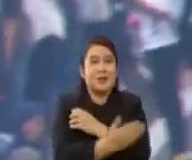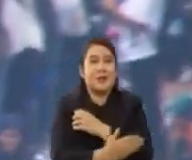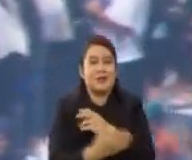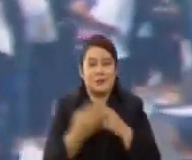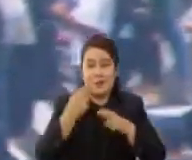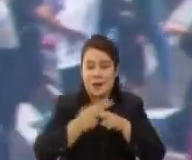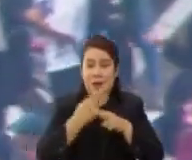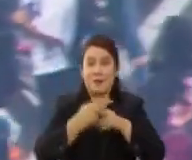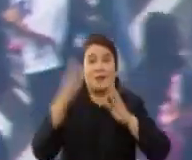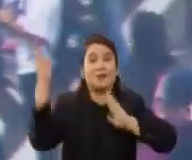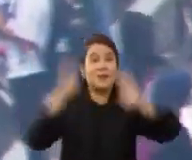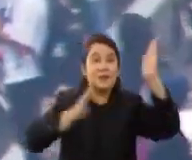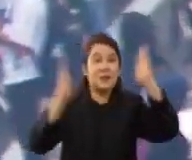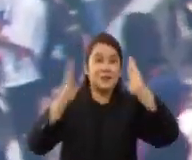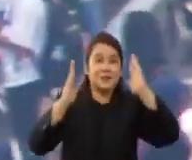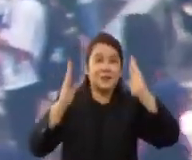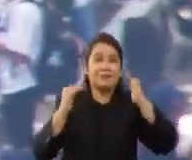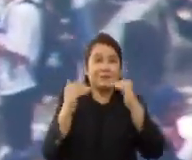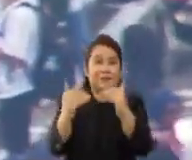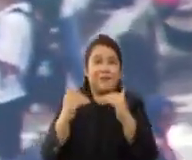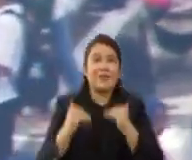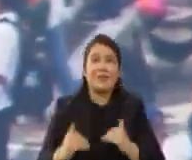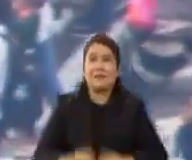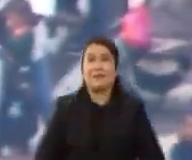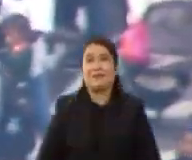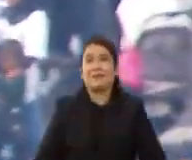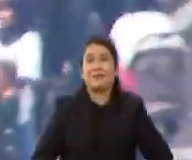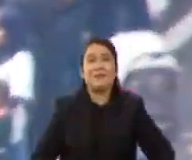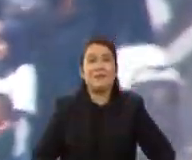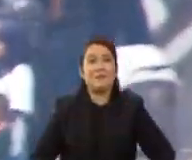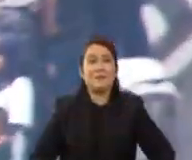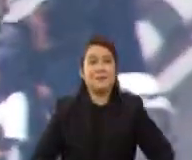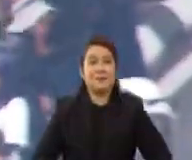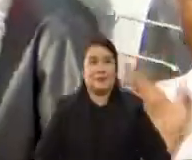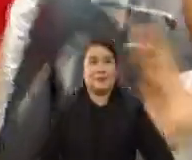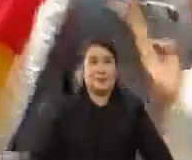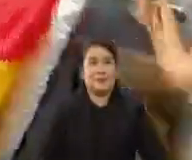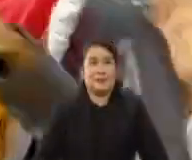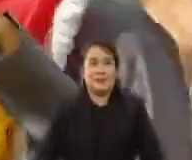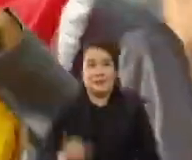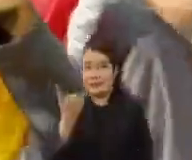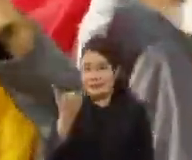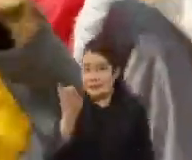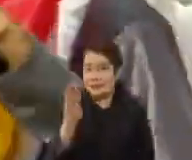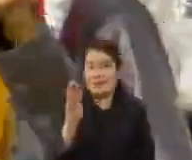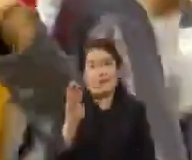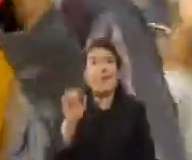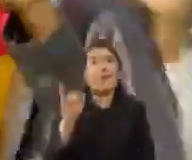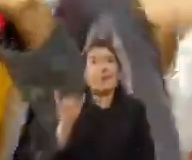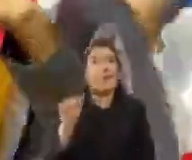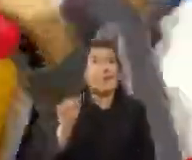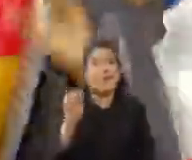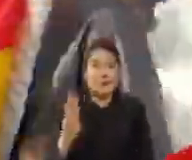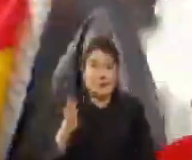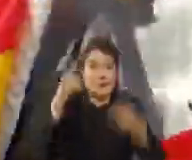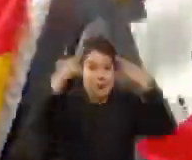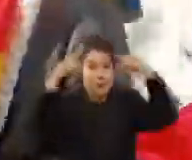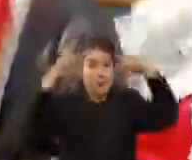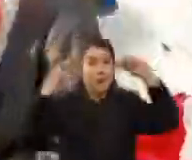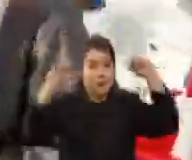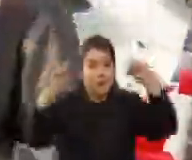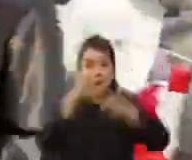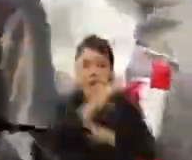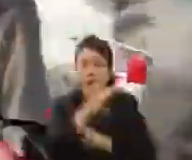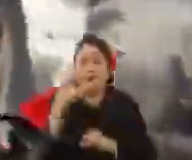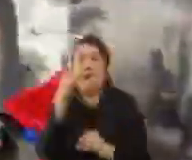Malaysia. Baik, seterusnya, Yang Amat Berhormat Perdana Menteri dan Yang Amat Berbahagia